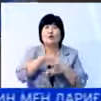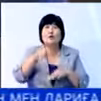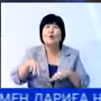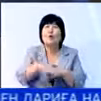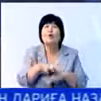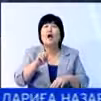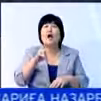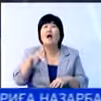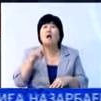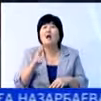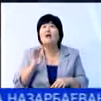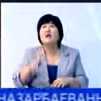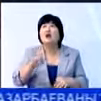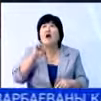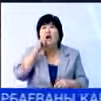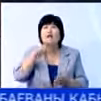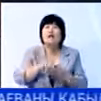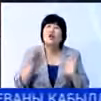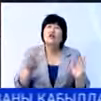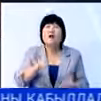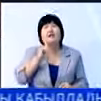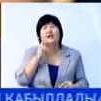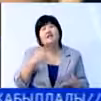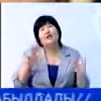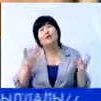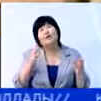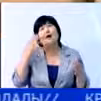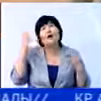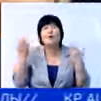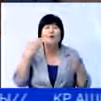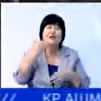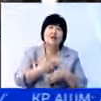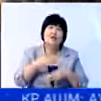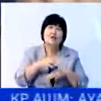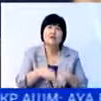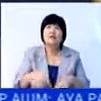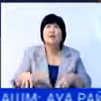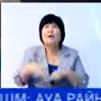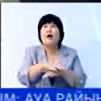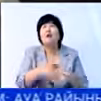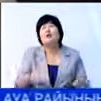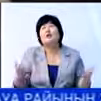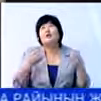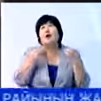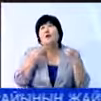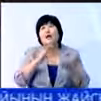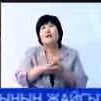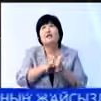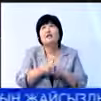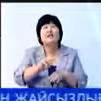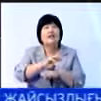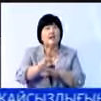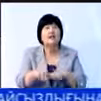орталық алаңға жиналады. Әжелер шырқап ән салады, жастар жағы би билеп көңілді кеш ұйымдастырады. Халықтың демалуына жақсы жағдайлар